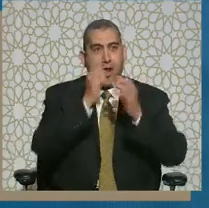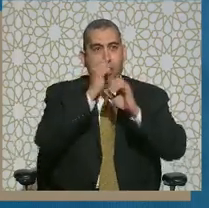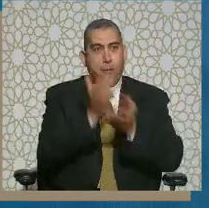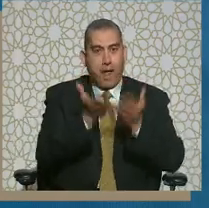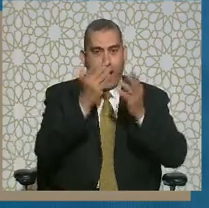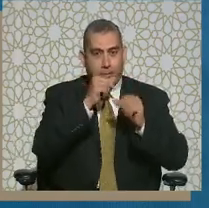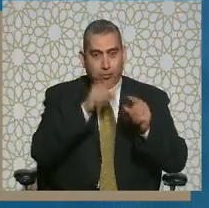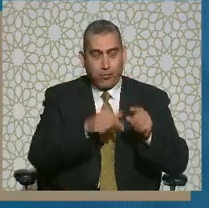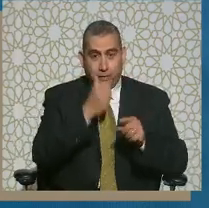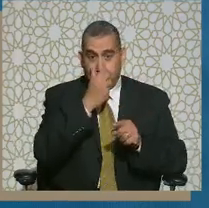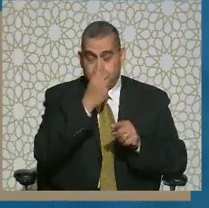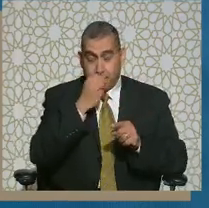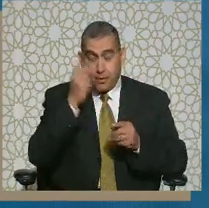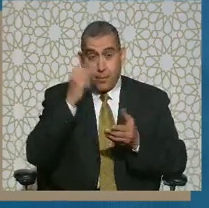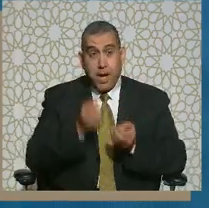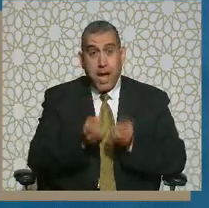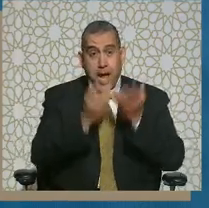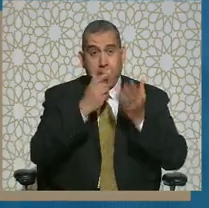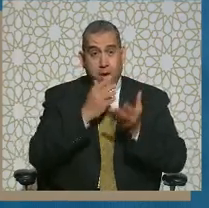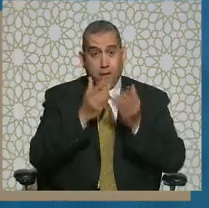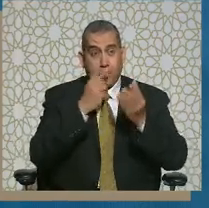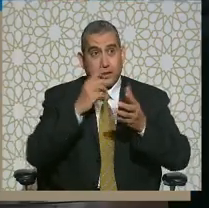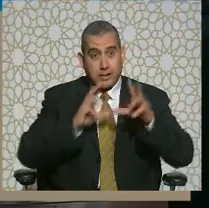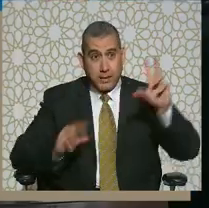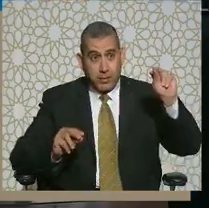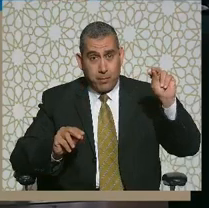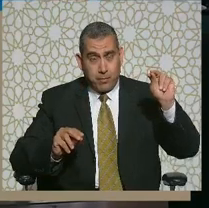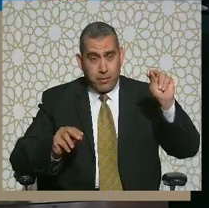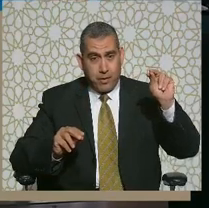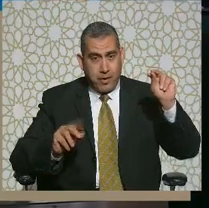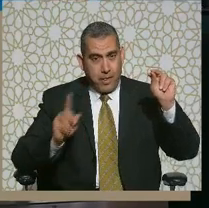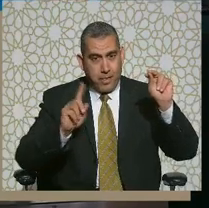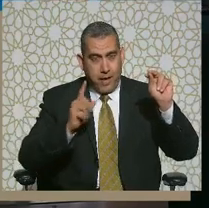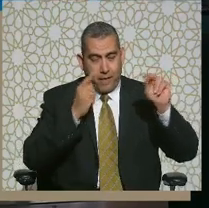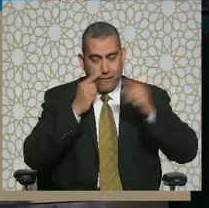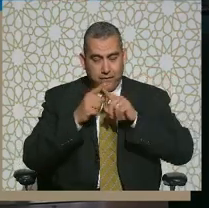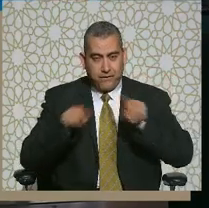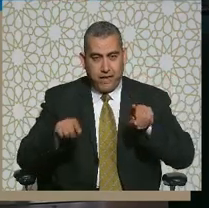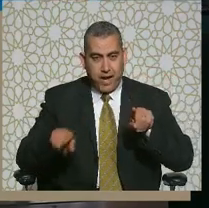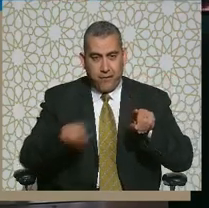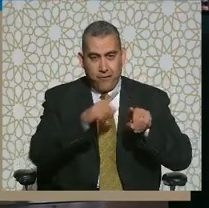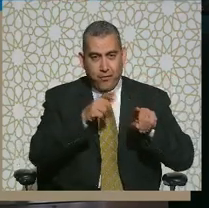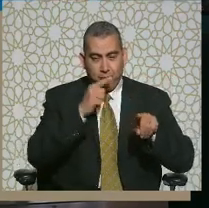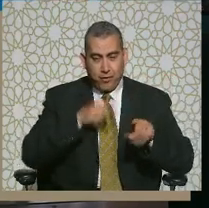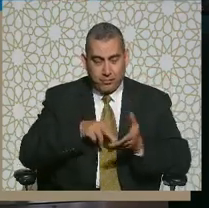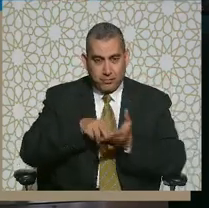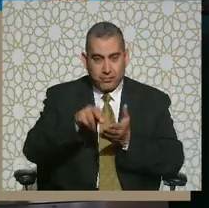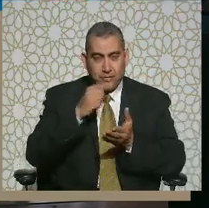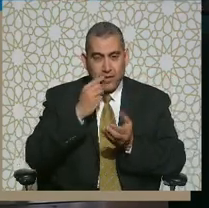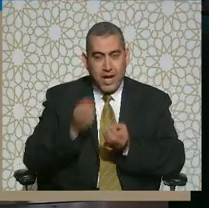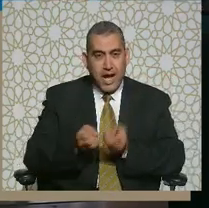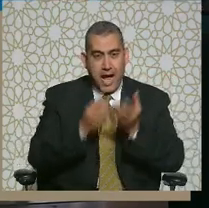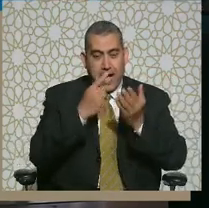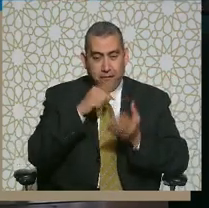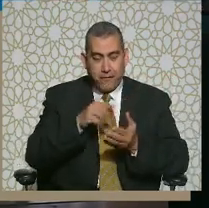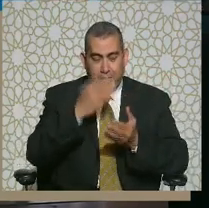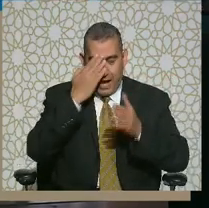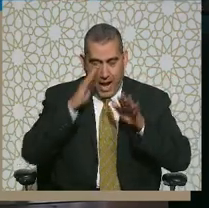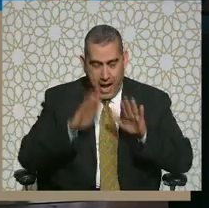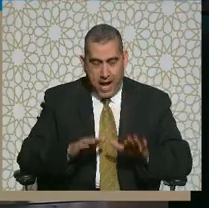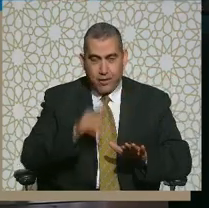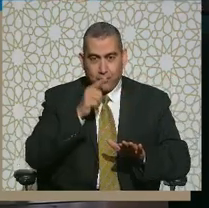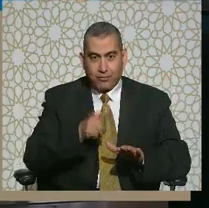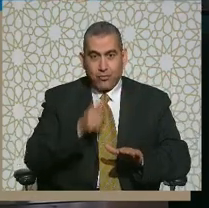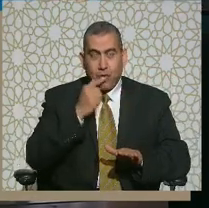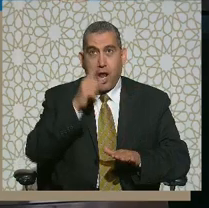معنى ده ان جنه الاخره هي نفس جنه الاولى لكن اذا مررتم برياض الجنه فارتعوا وربنا